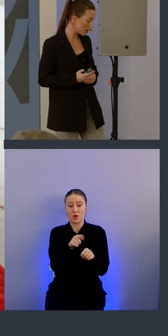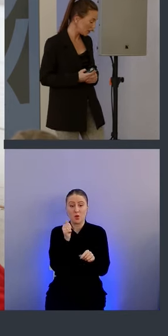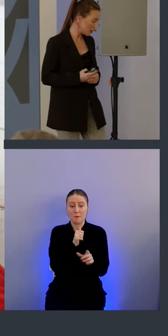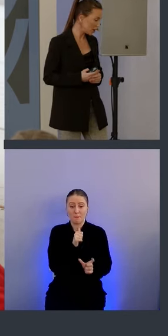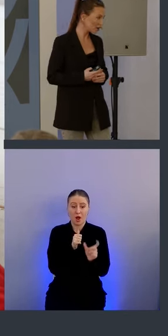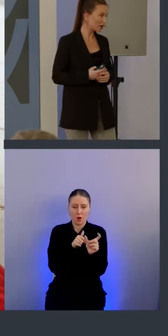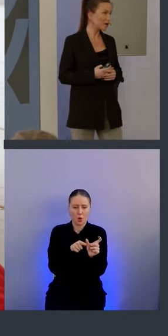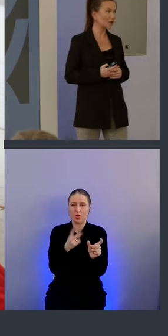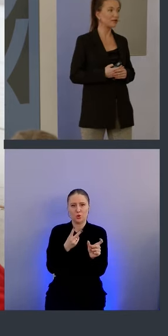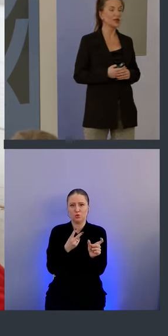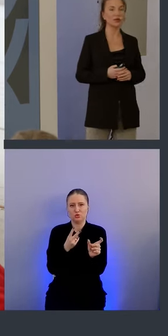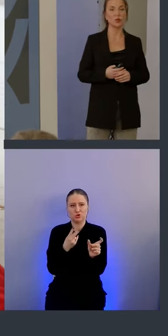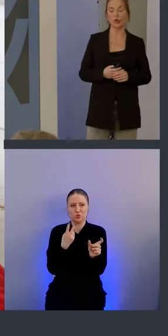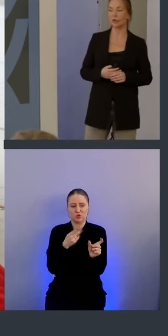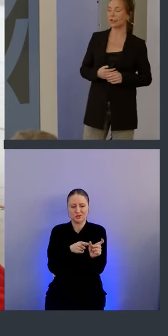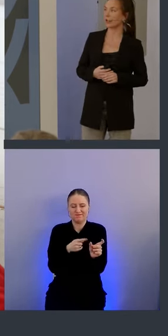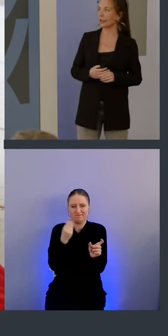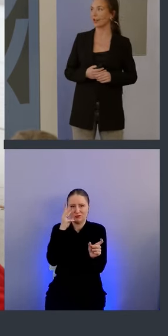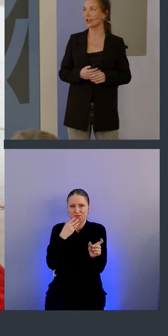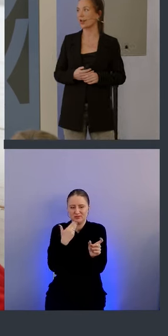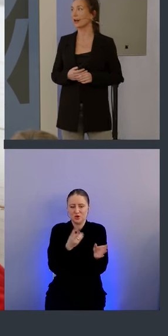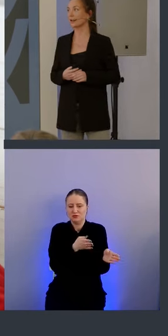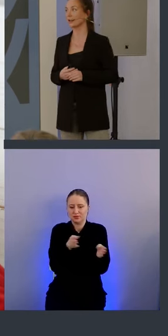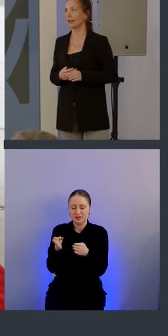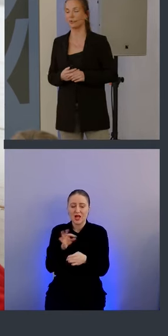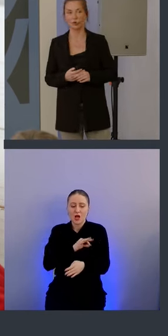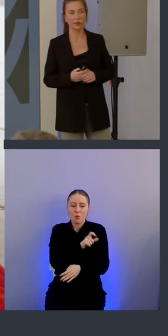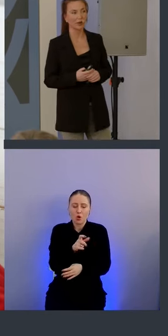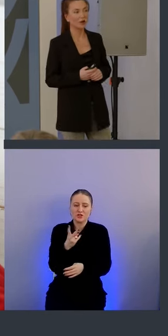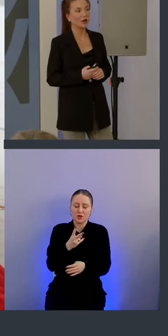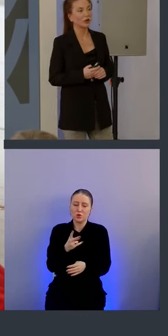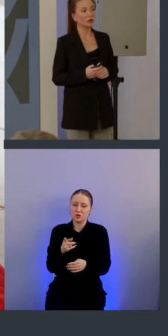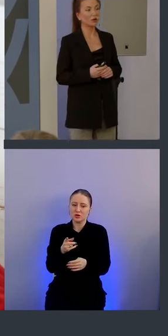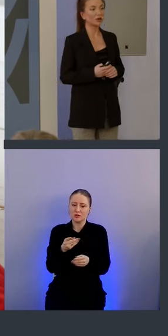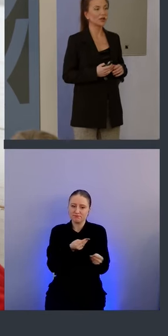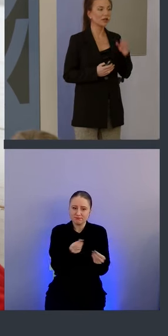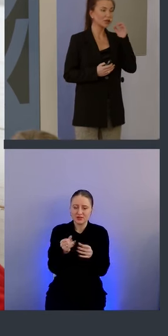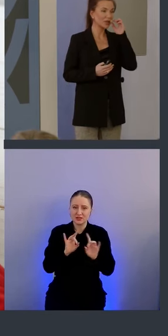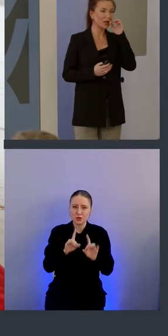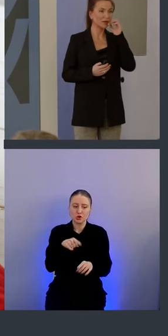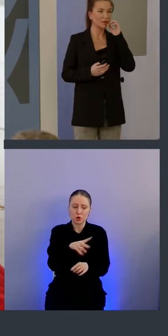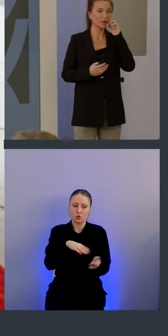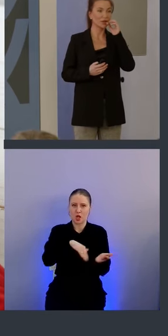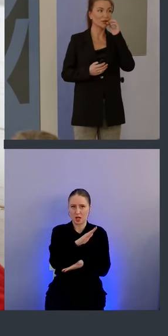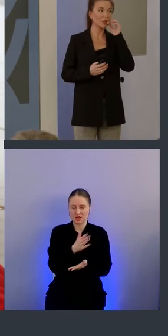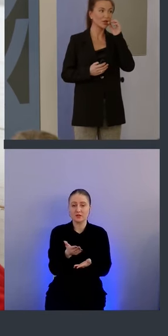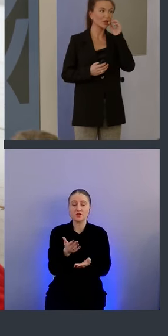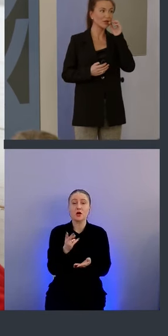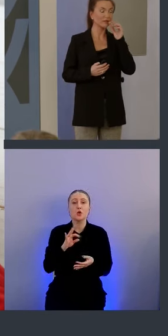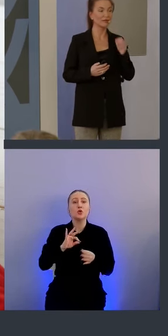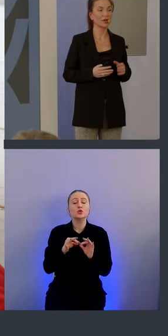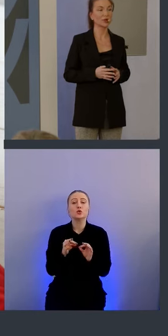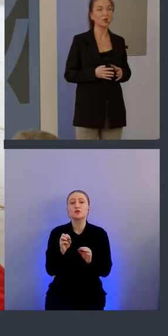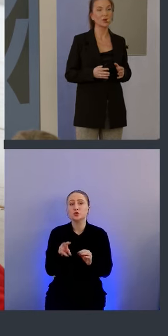уходить и мотивировать пользователей также на отказ от него. Но здесь мы сталкиваемся со